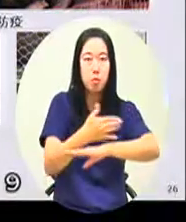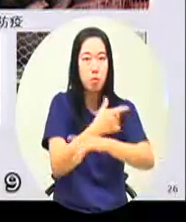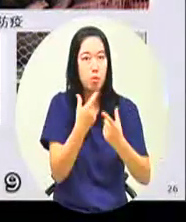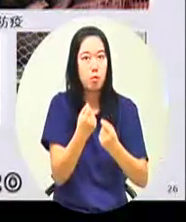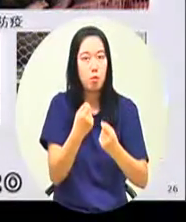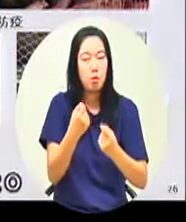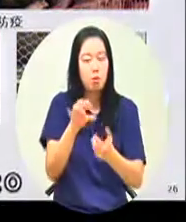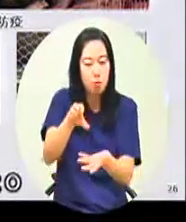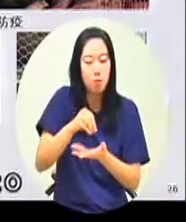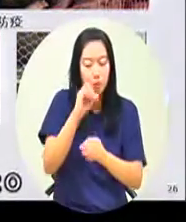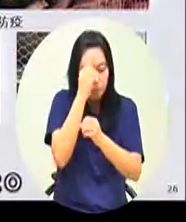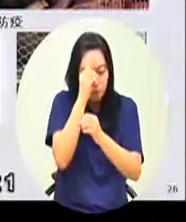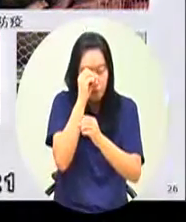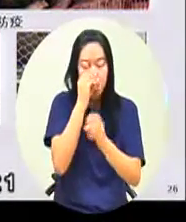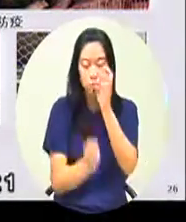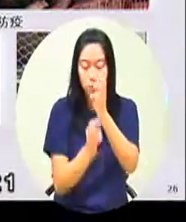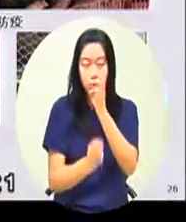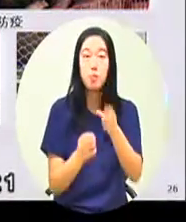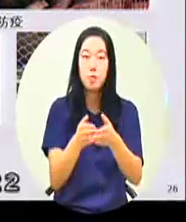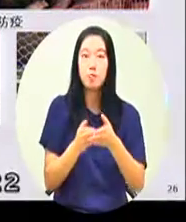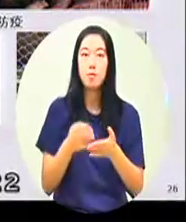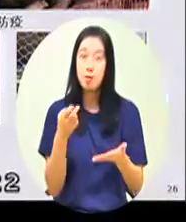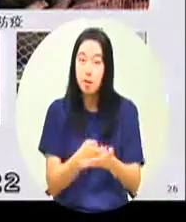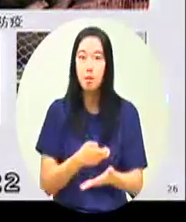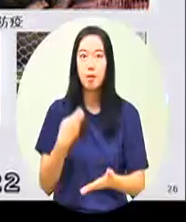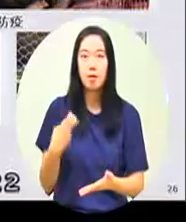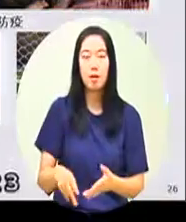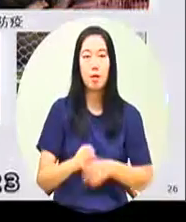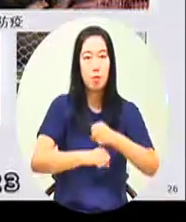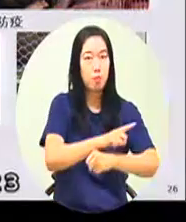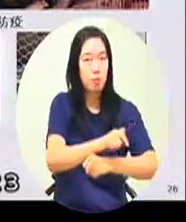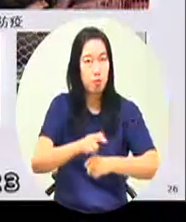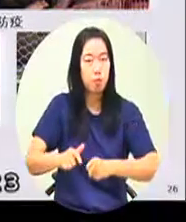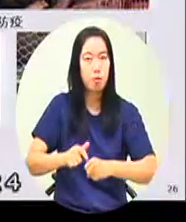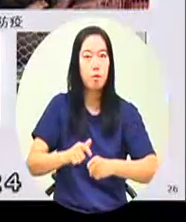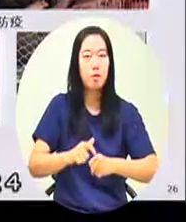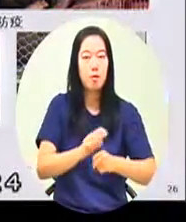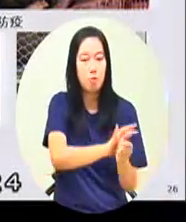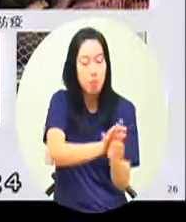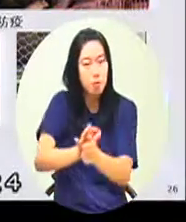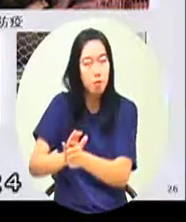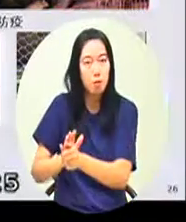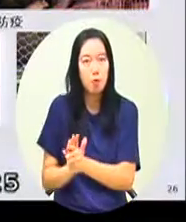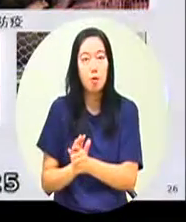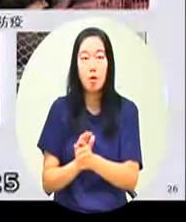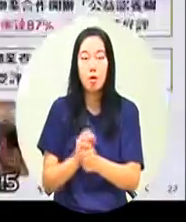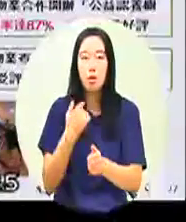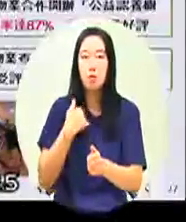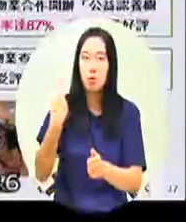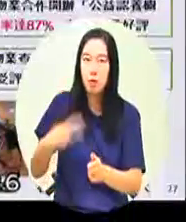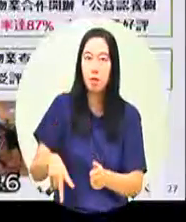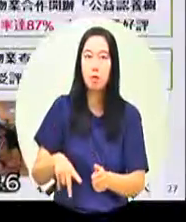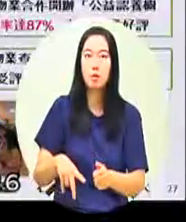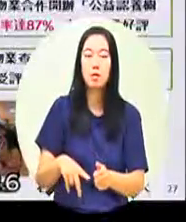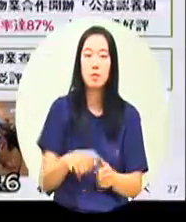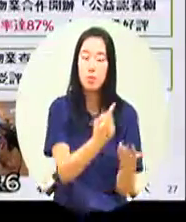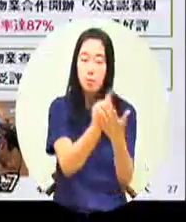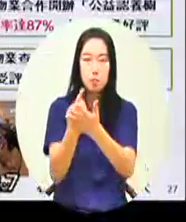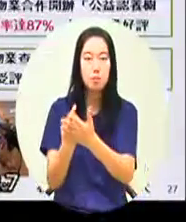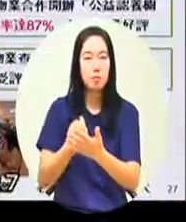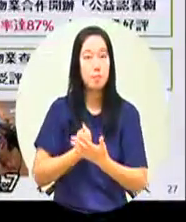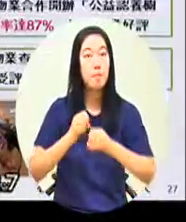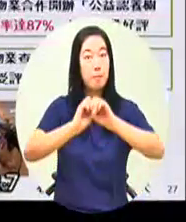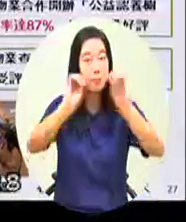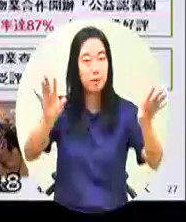在努力在进行。那么整个在友善动物城市维护动物的健康方面呢，在这里跟我们大会各位议员女士先生报